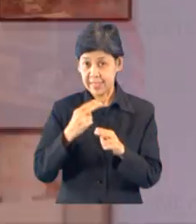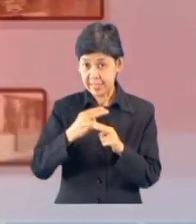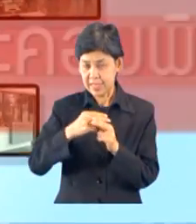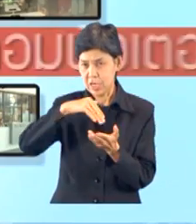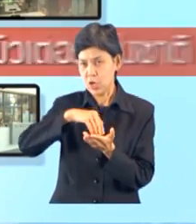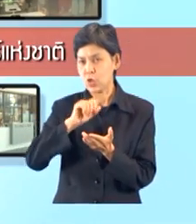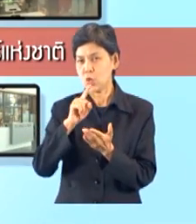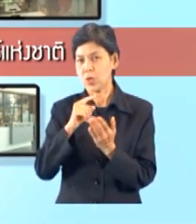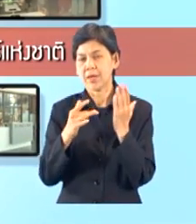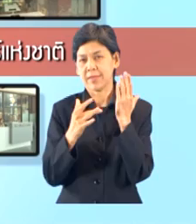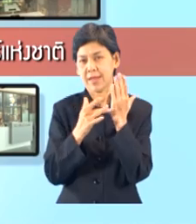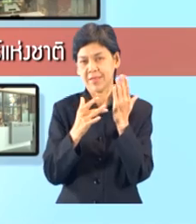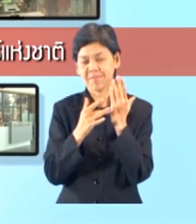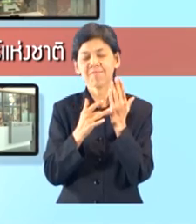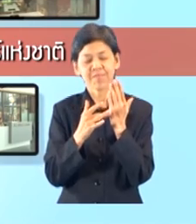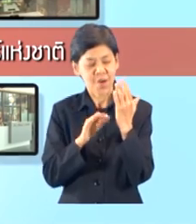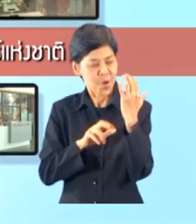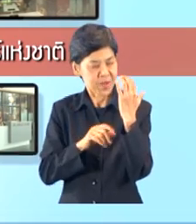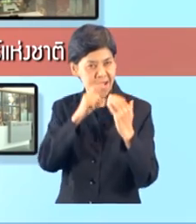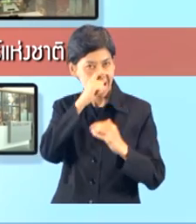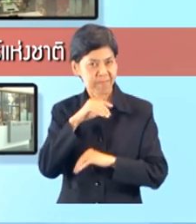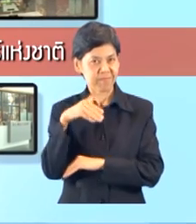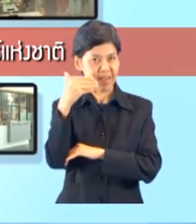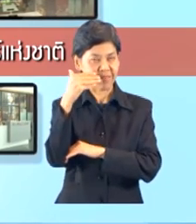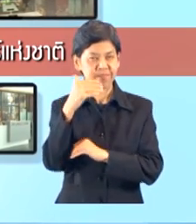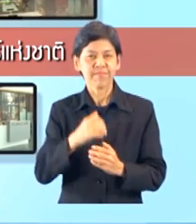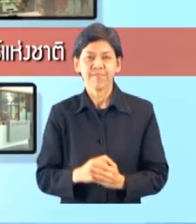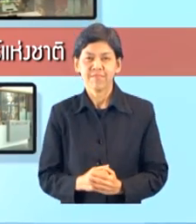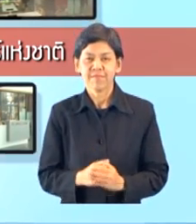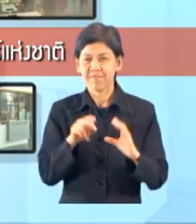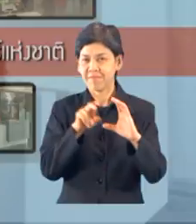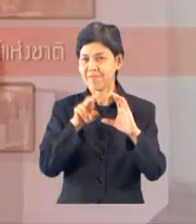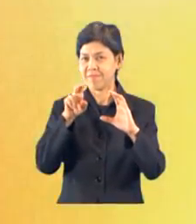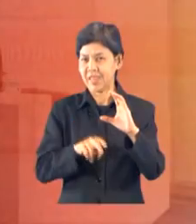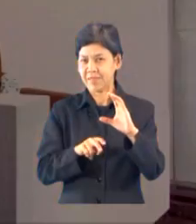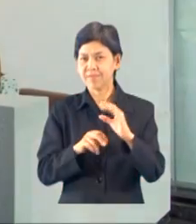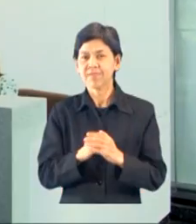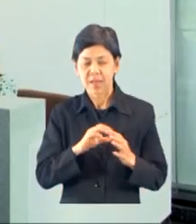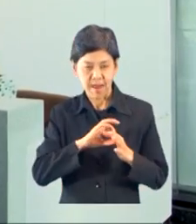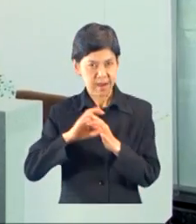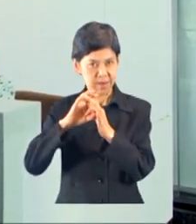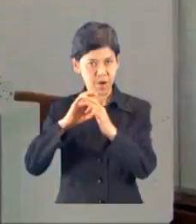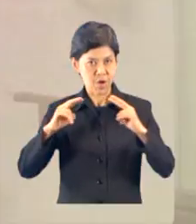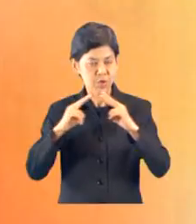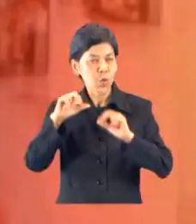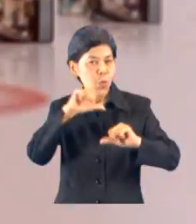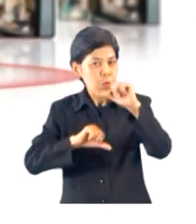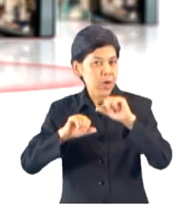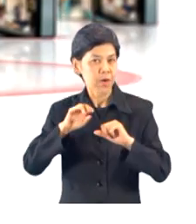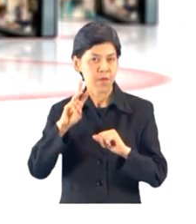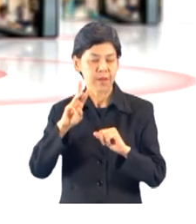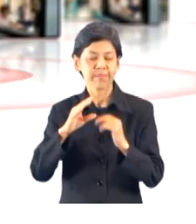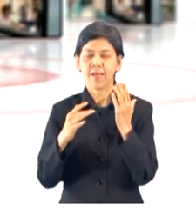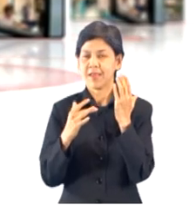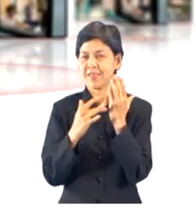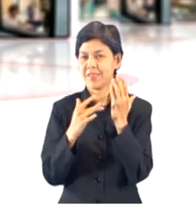ใต้ชื่อศูนย์เทคโนโลยีอิเล็กทรอนิกส์และคอมพิวเตอร์แห่งชาติหรือ NECTECสังกัดสำนักงานพัฒนาวิทยาศาสตร์และเ